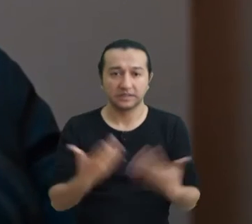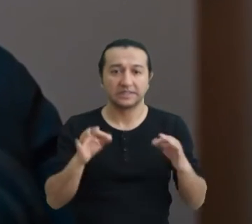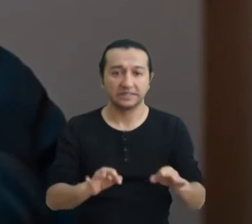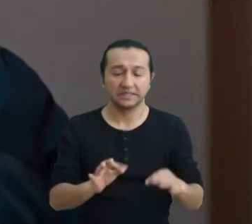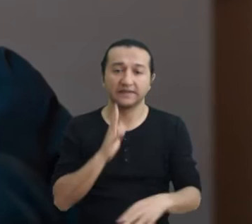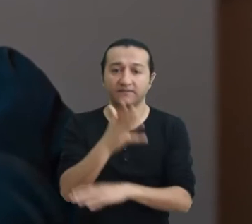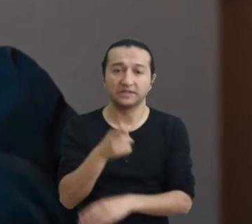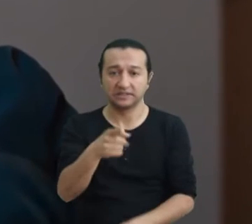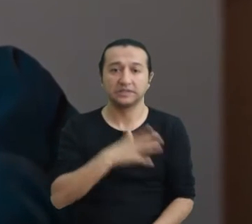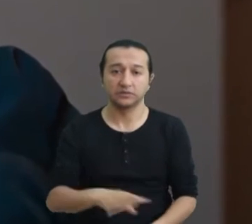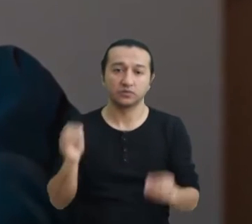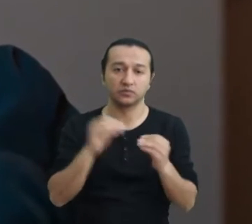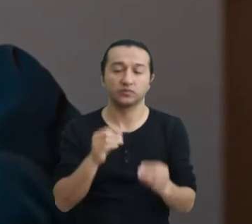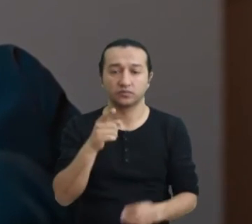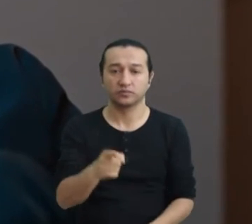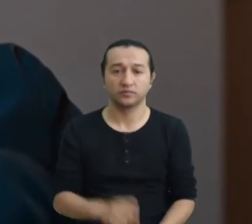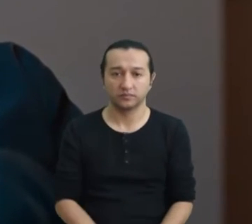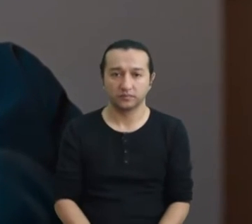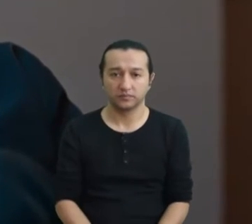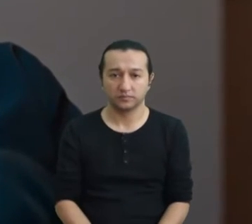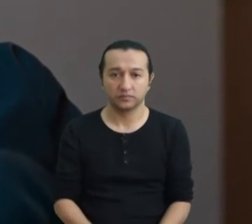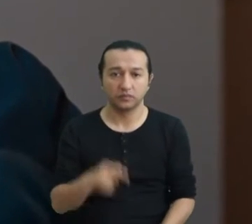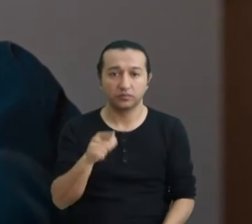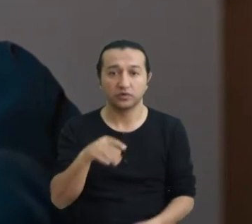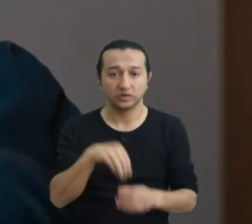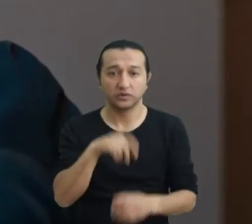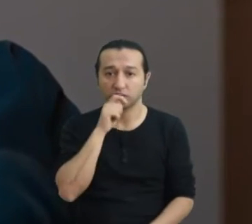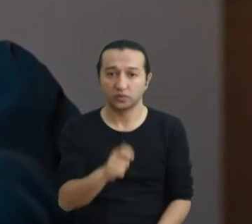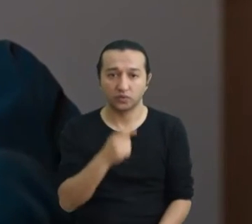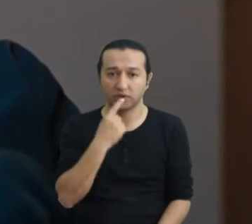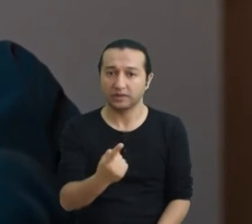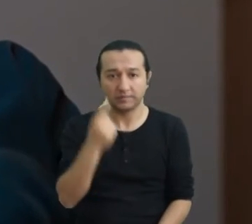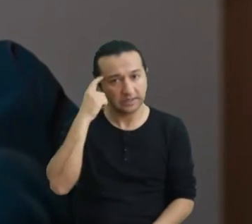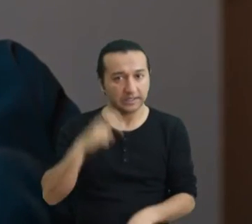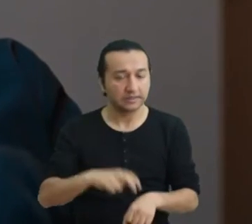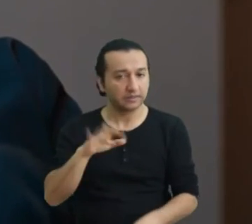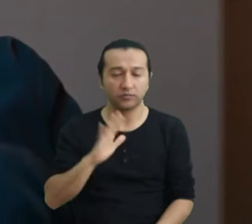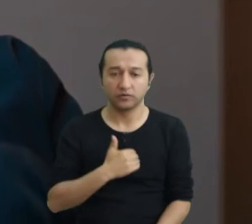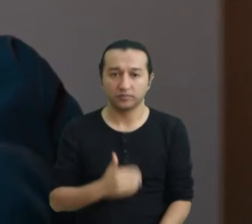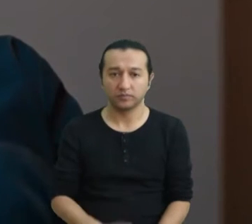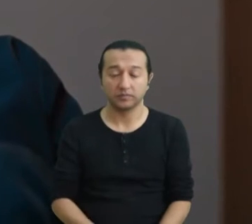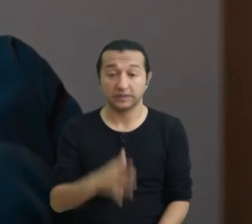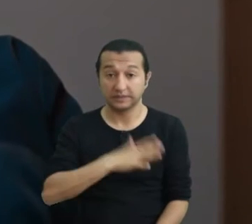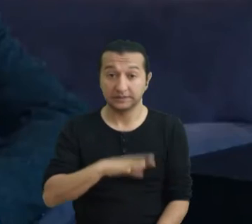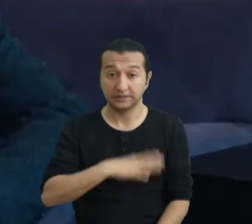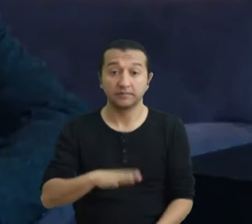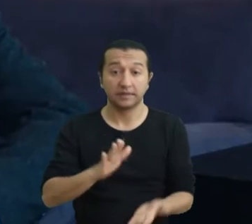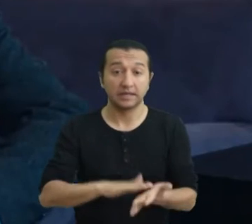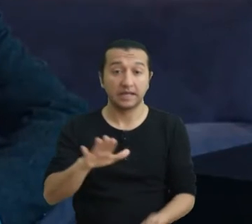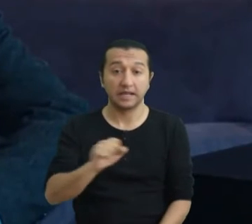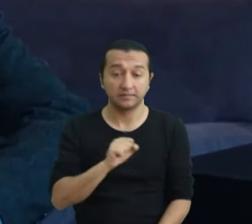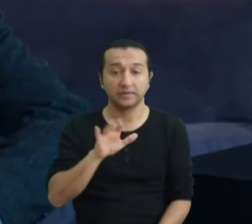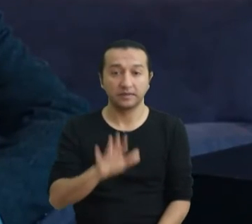Ama şimdi daha fazlasını istiyorsun. Bunun için söz verdiğimi hatırlamıyorum. İstediğimi